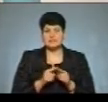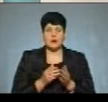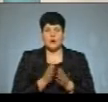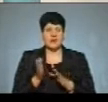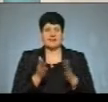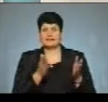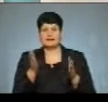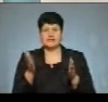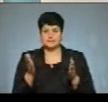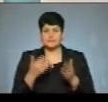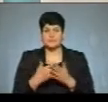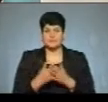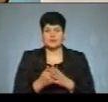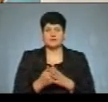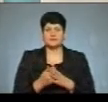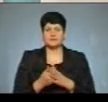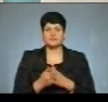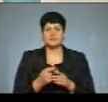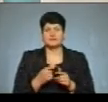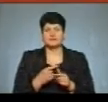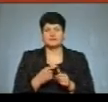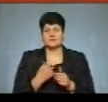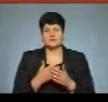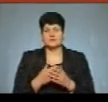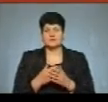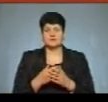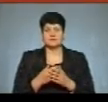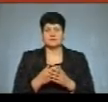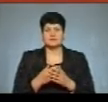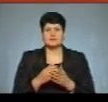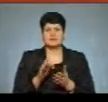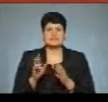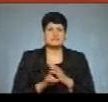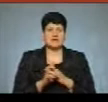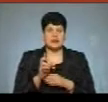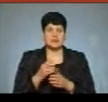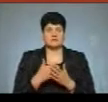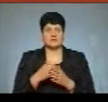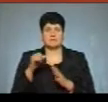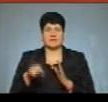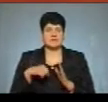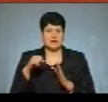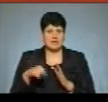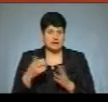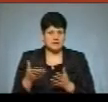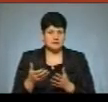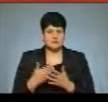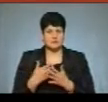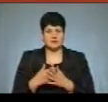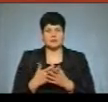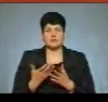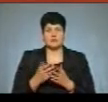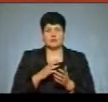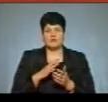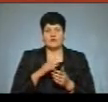орієнтири. Орієнтир там, ну так, як вони як називають, там може бути церква, може бути криниця і так далі. Тобто іноді